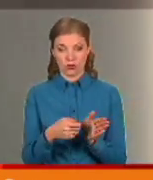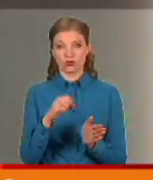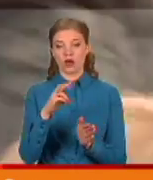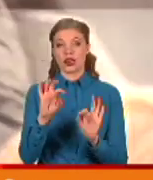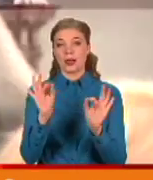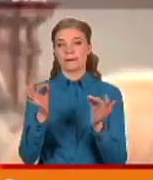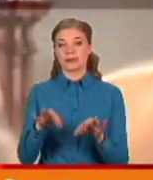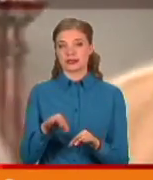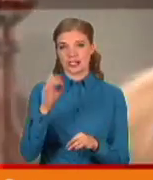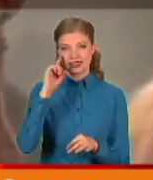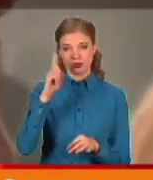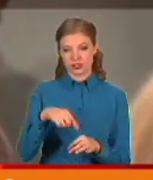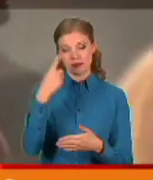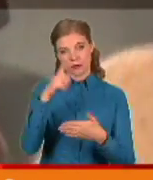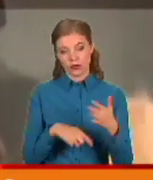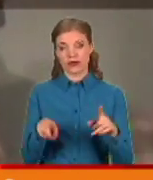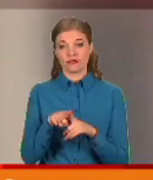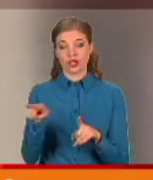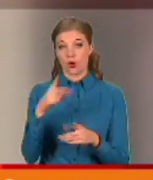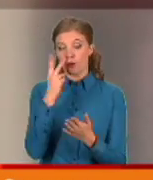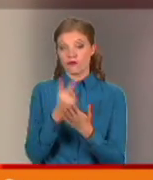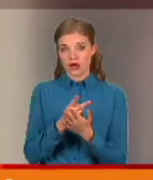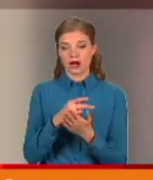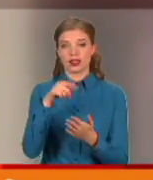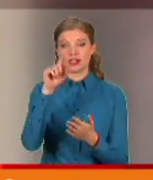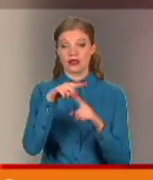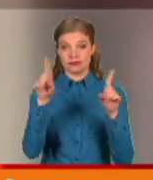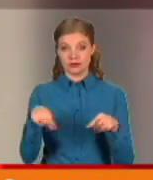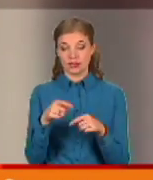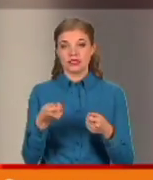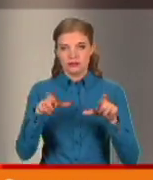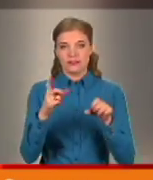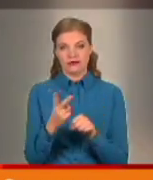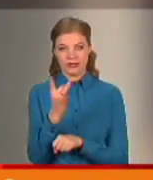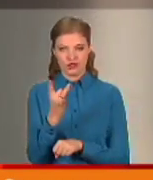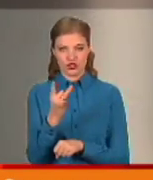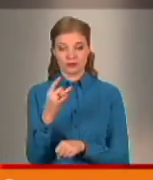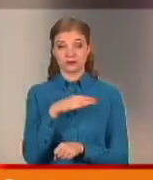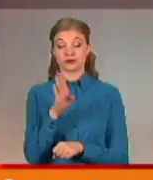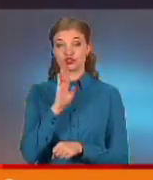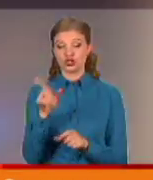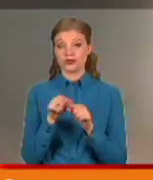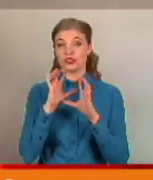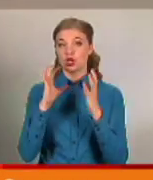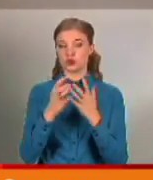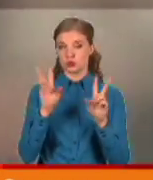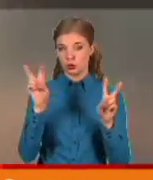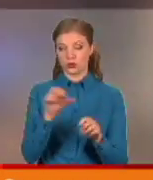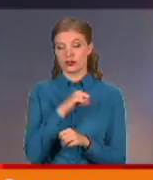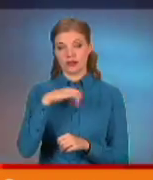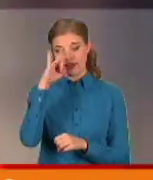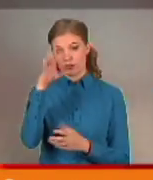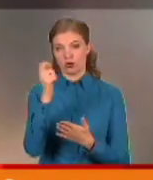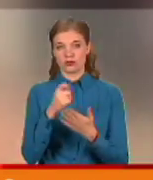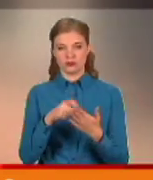Утім, мистецтвознавці переконані, що в такому вигляді полотно подорожчає принаймні вдвічі. «Дівчинка з кулькою» – один із